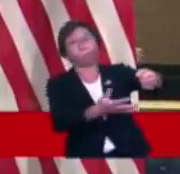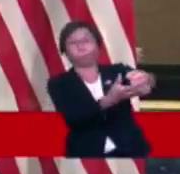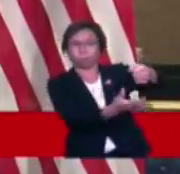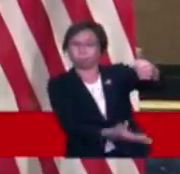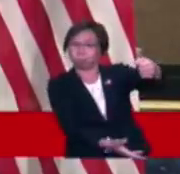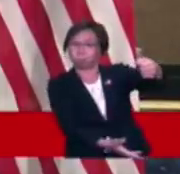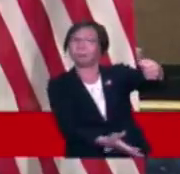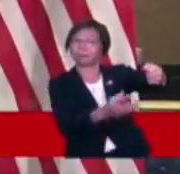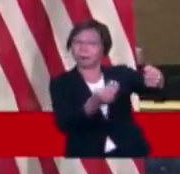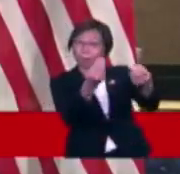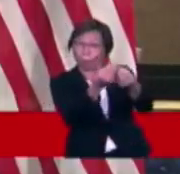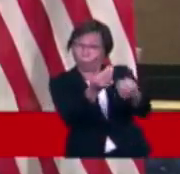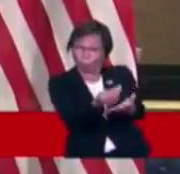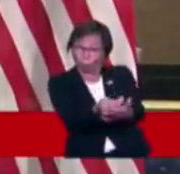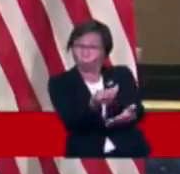Dan jumlah ini